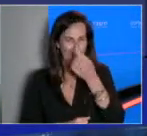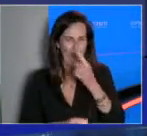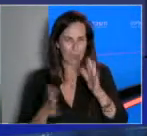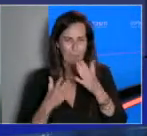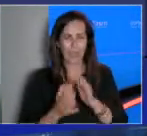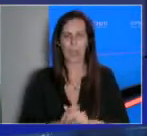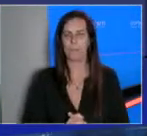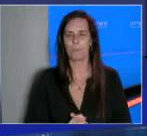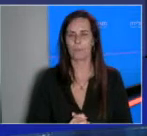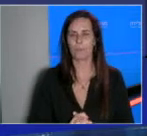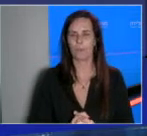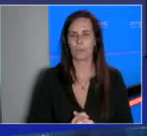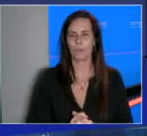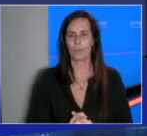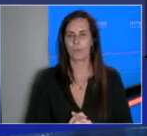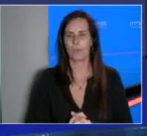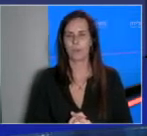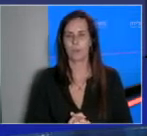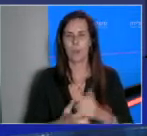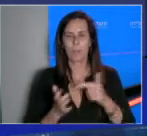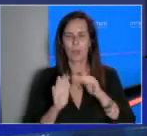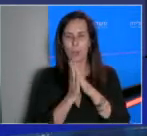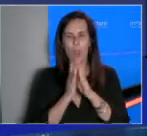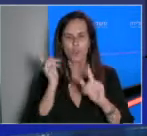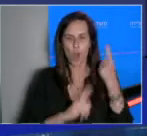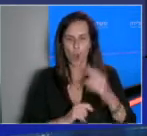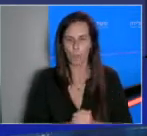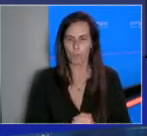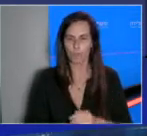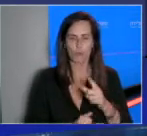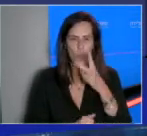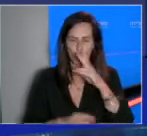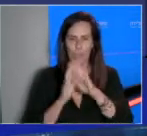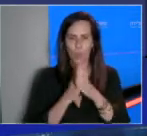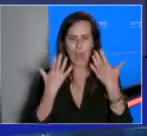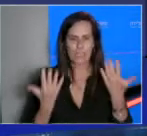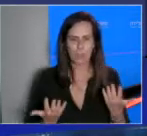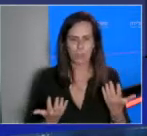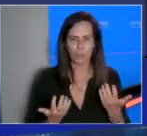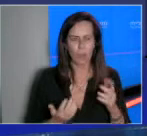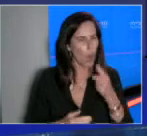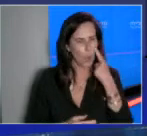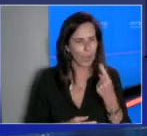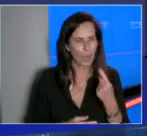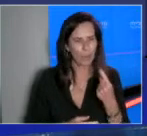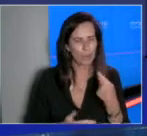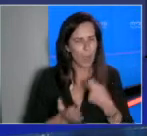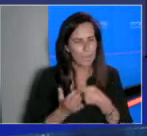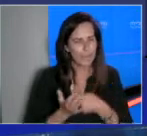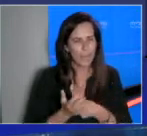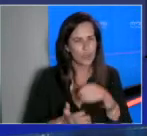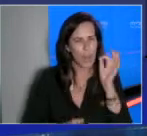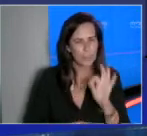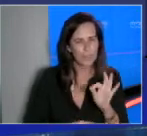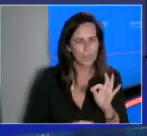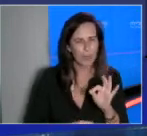מהירה, ברשותך, ממש מהירה, בעקבות כל מה שקורה, שאת רואה את כל הסיפור, לא נראה לך שהמחיר של